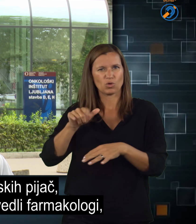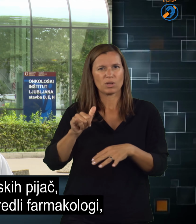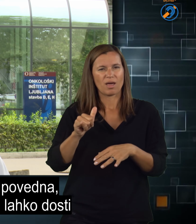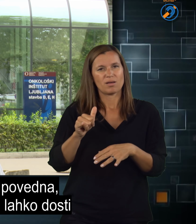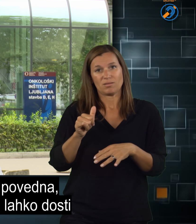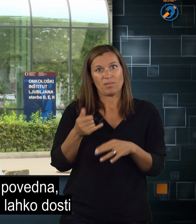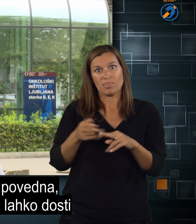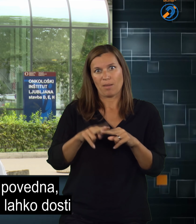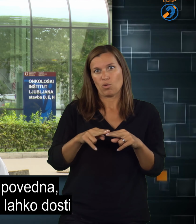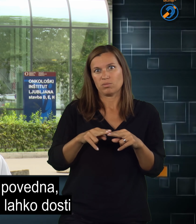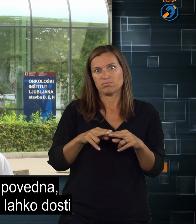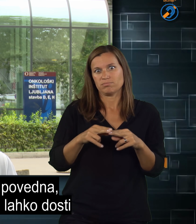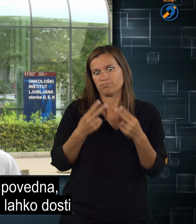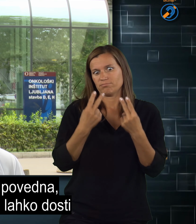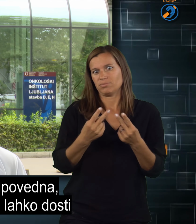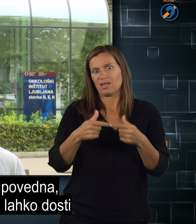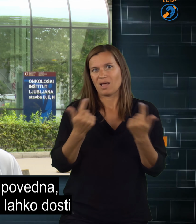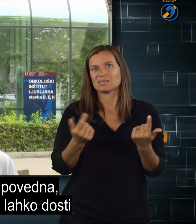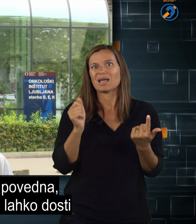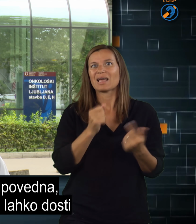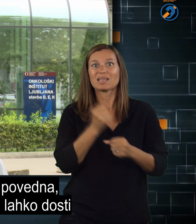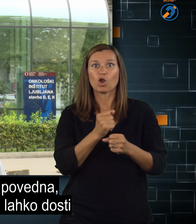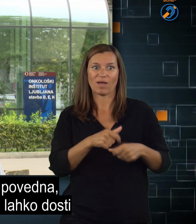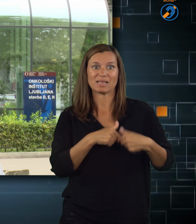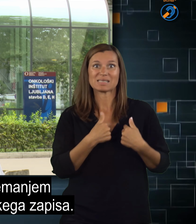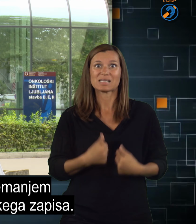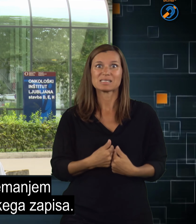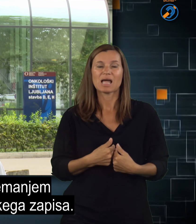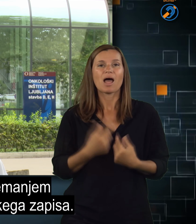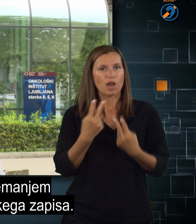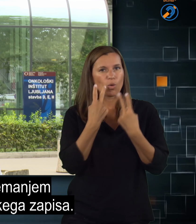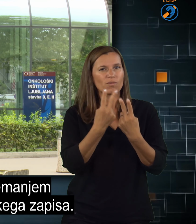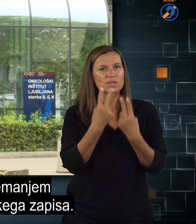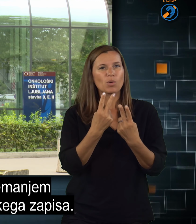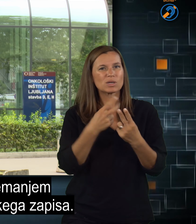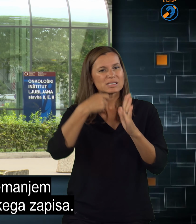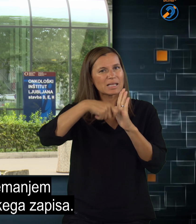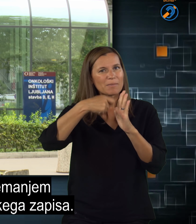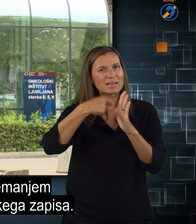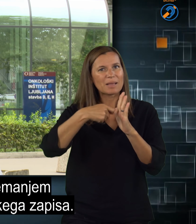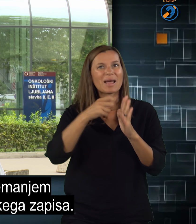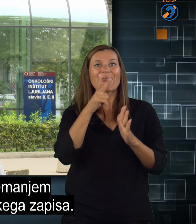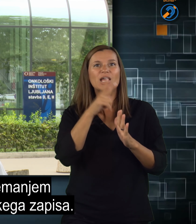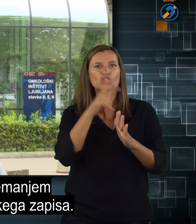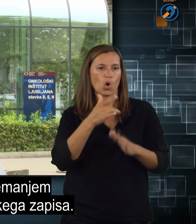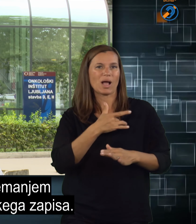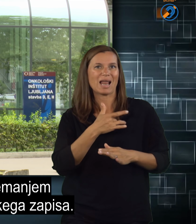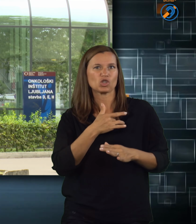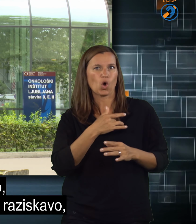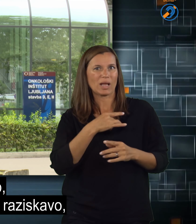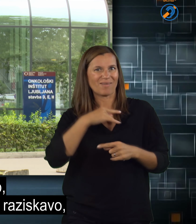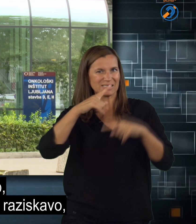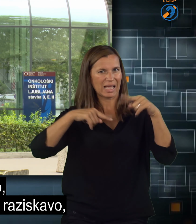zaenkrat najbolj povedna, ker recimo delovanje srca dosti lahko zaznamo z snemanjem elektrokardiografskega